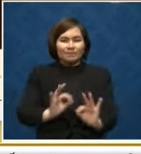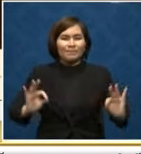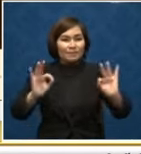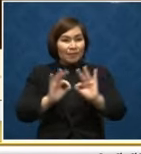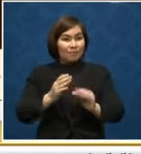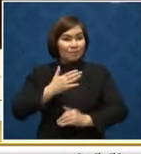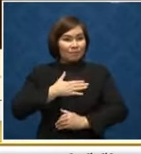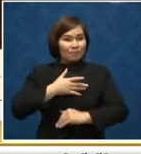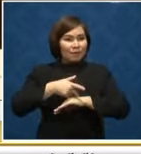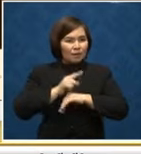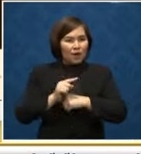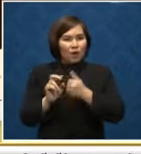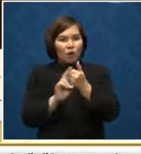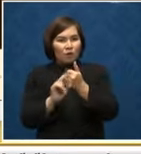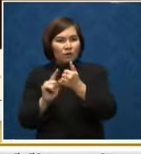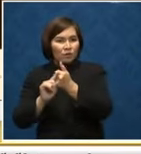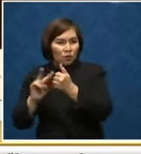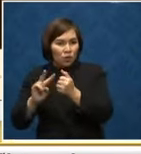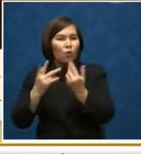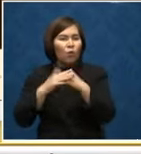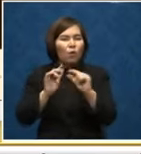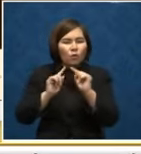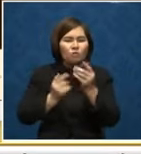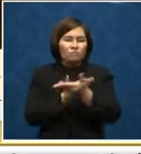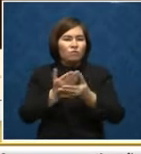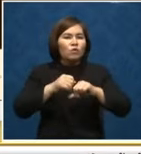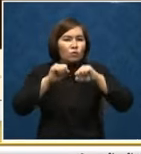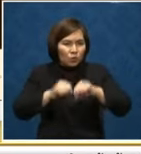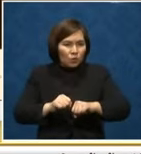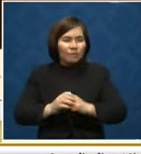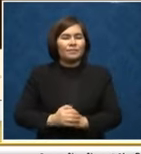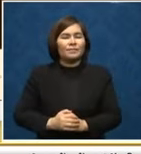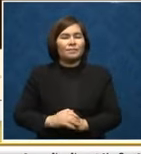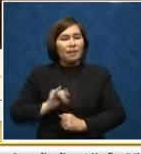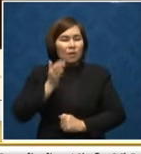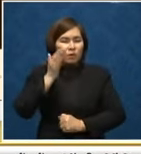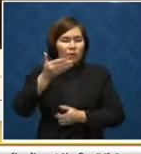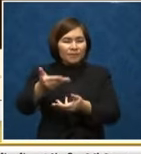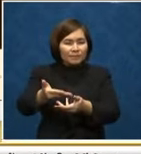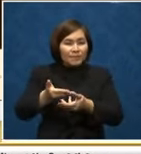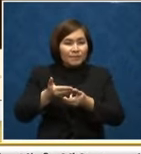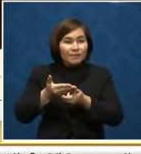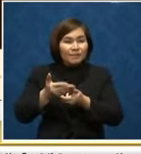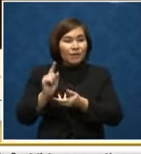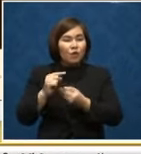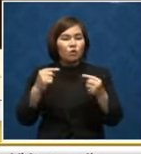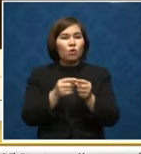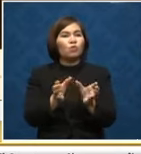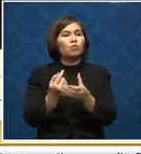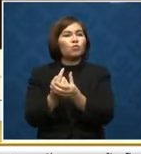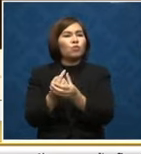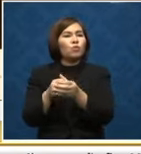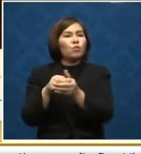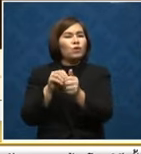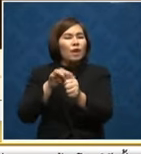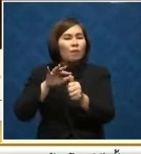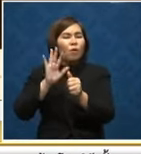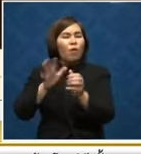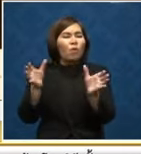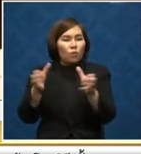ทั้ง2เราจะได้หารือกันแล้วก็อาจจะต้องเชิญวิปนะเ